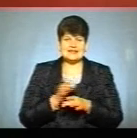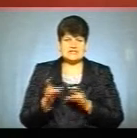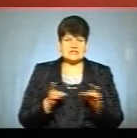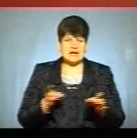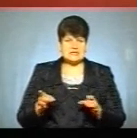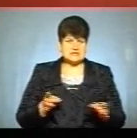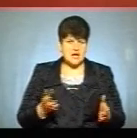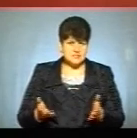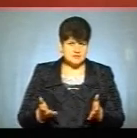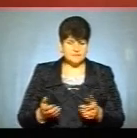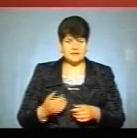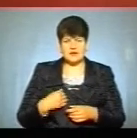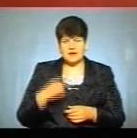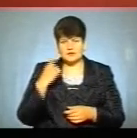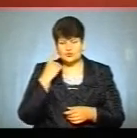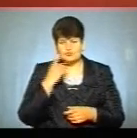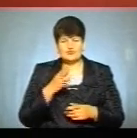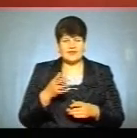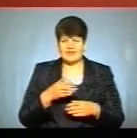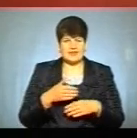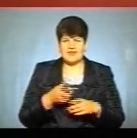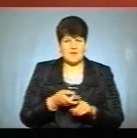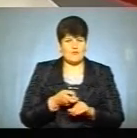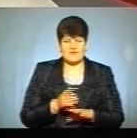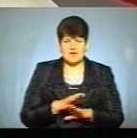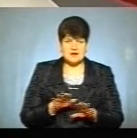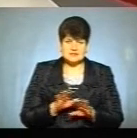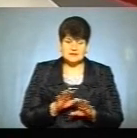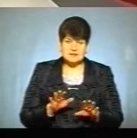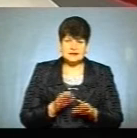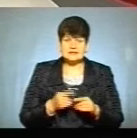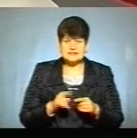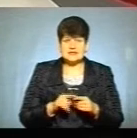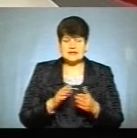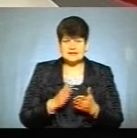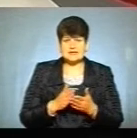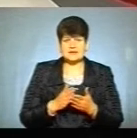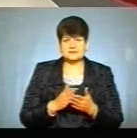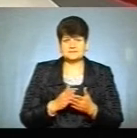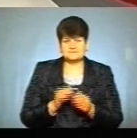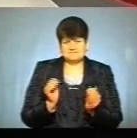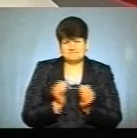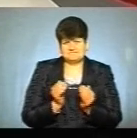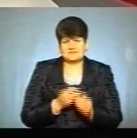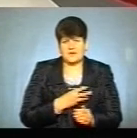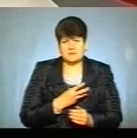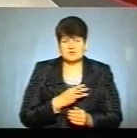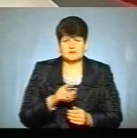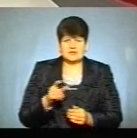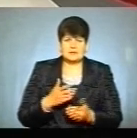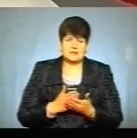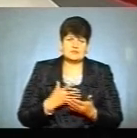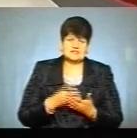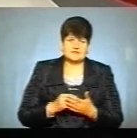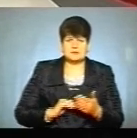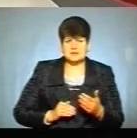Ну, в даному випадку, я думаю, що він абсолютно не пов'язаний. Це є десь такі містечкові бажання. Люди, які мають свій бізнес,